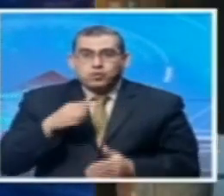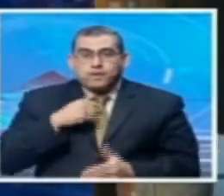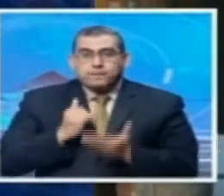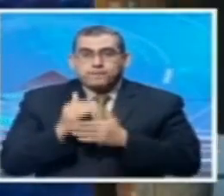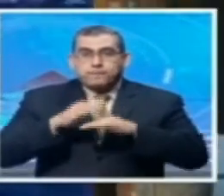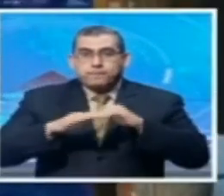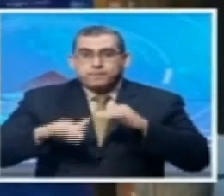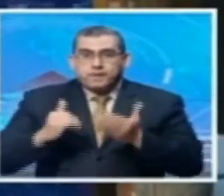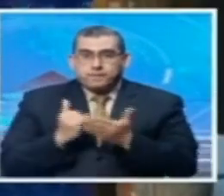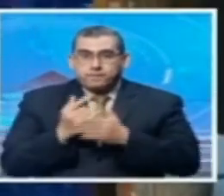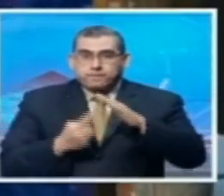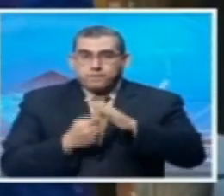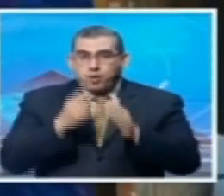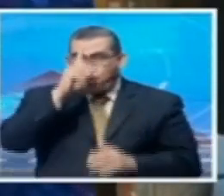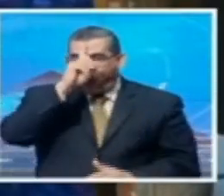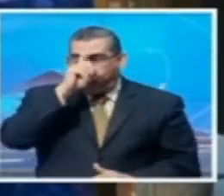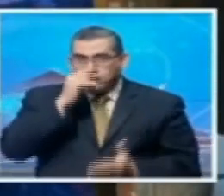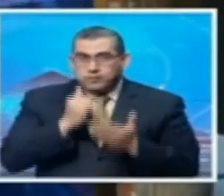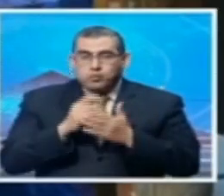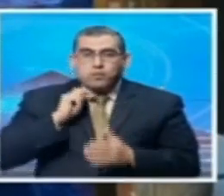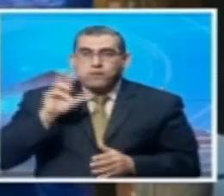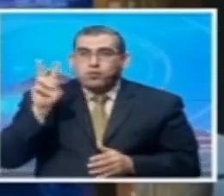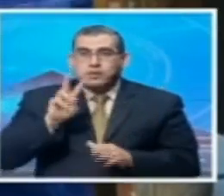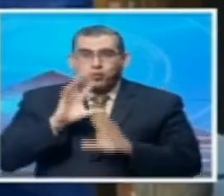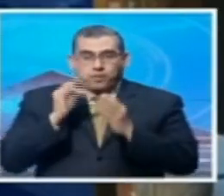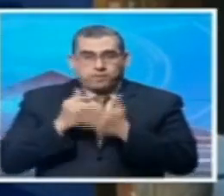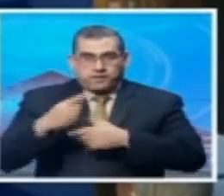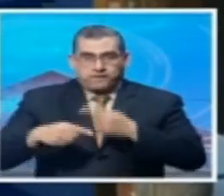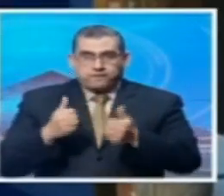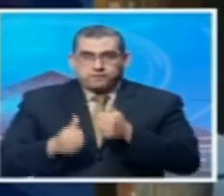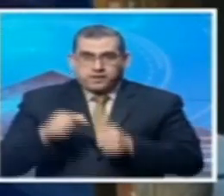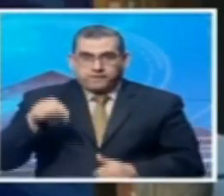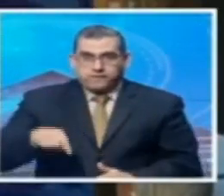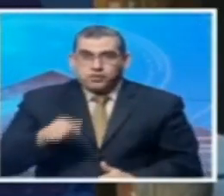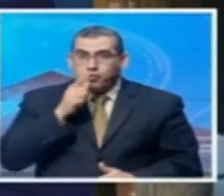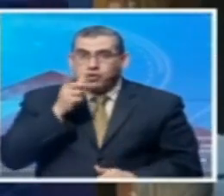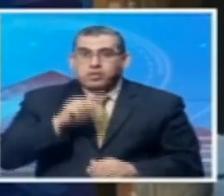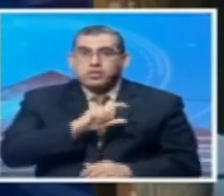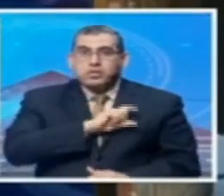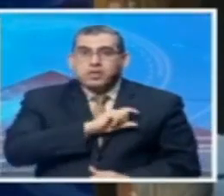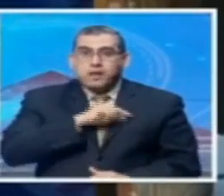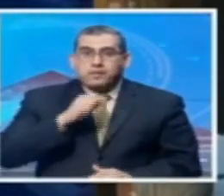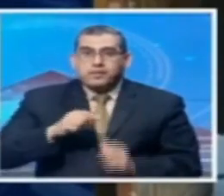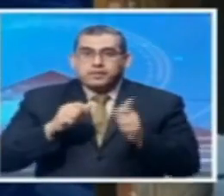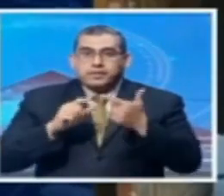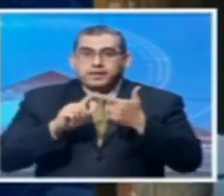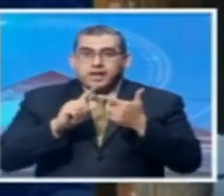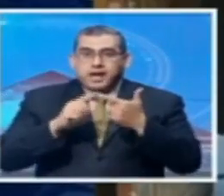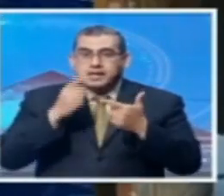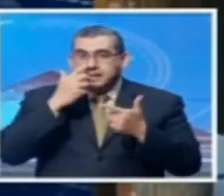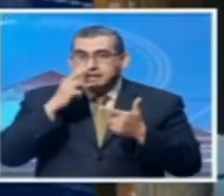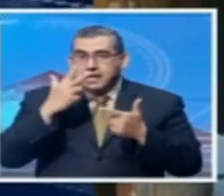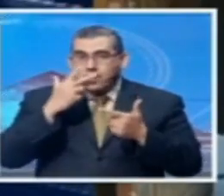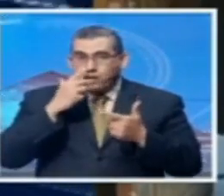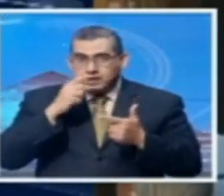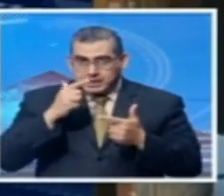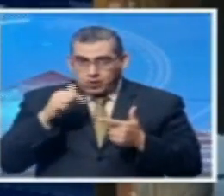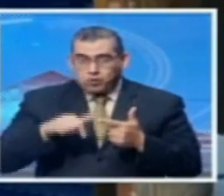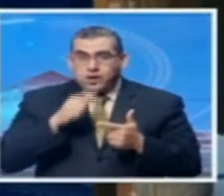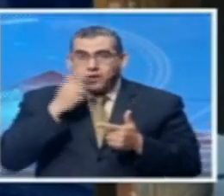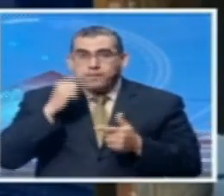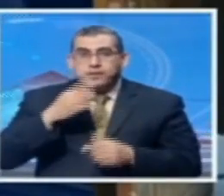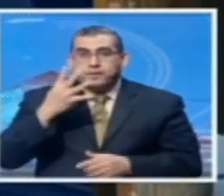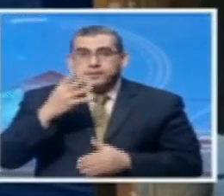الابتدائية بالمعاهد الأزهرية على مستوى الجمهورية، هذا ويؤدي طلاب الصف الثاني الثانوي والصف